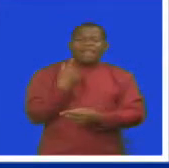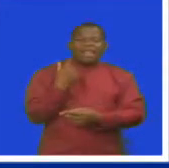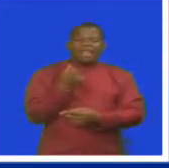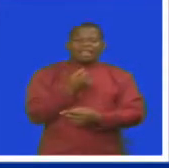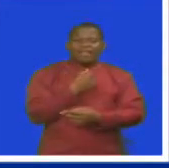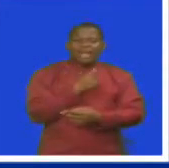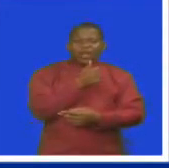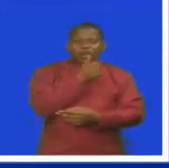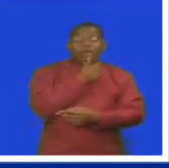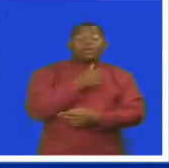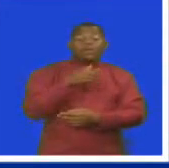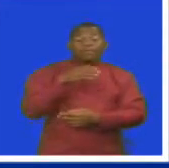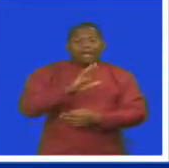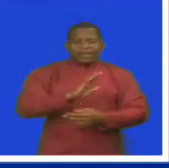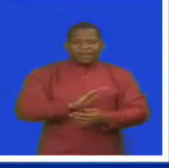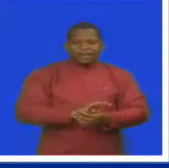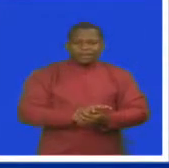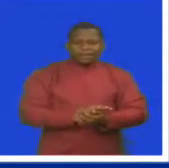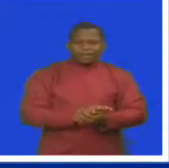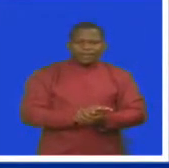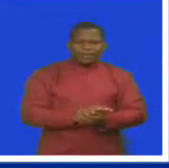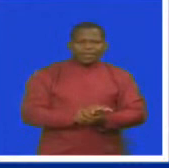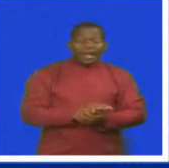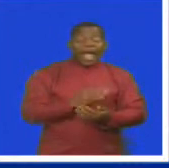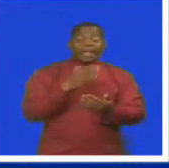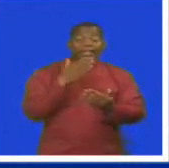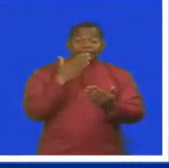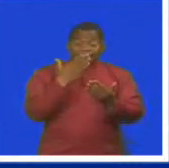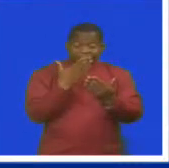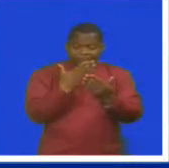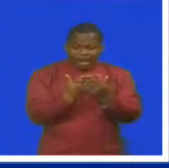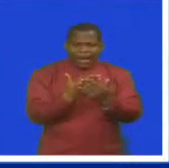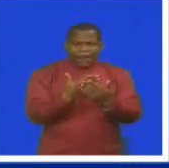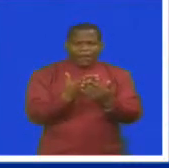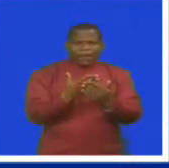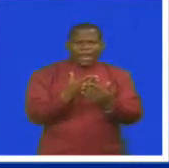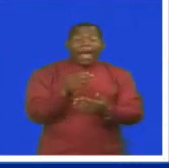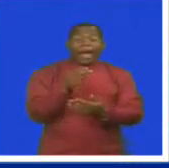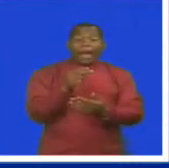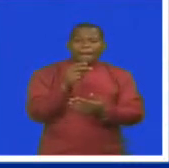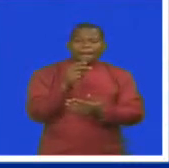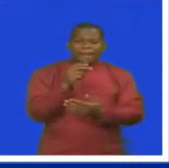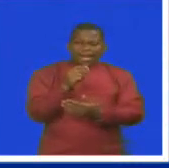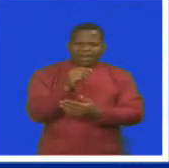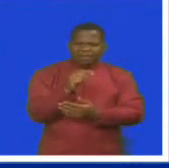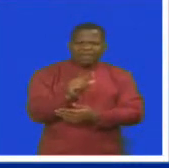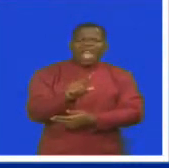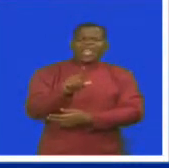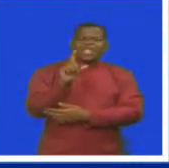yetincingo nedata sicela nje ichubeke yehle. Siyajabula lokuthi siyehle nga 60% kule minyaka